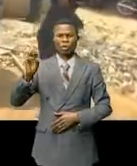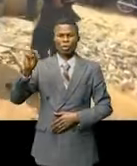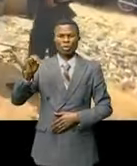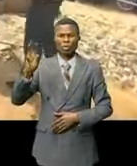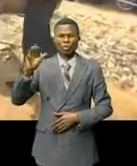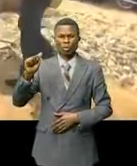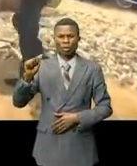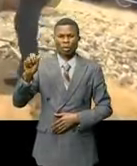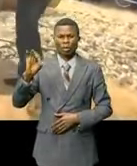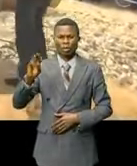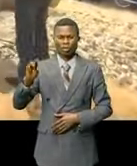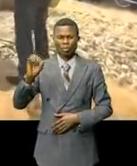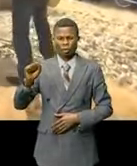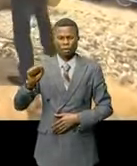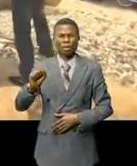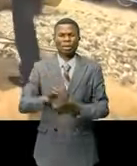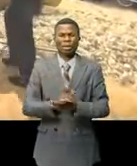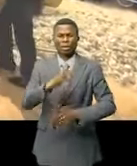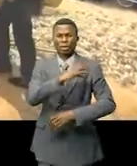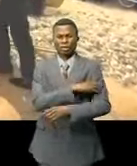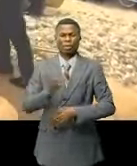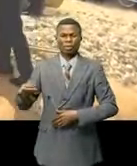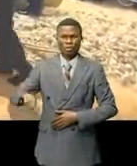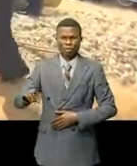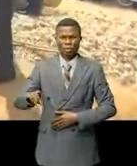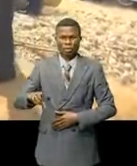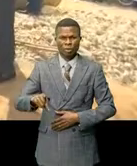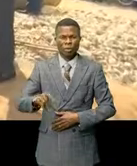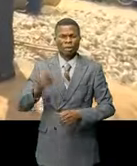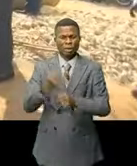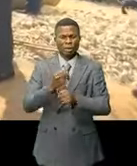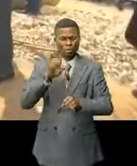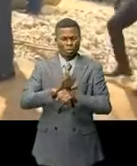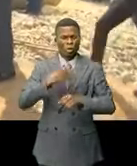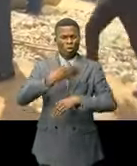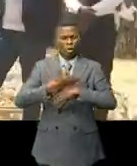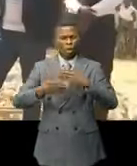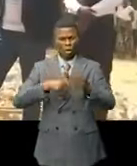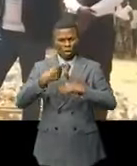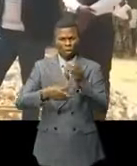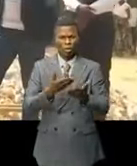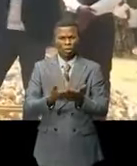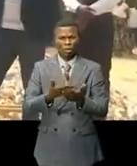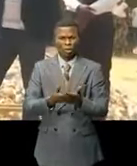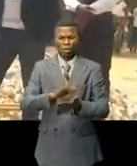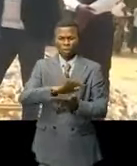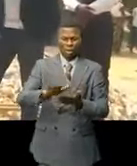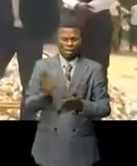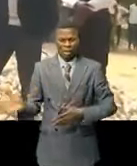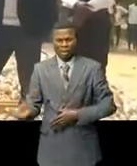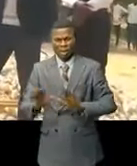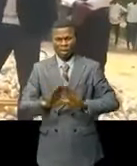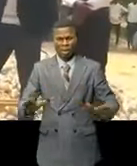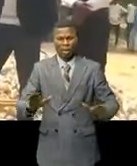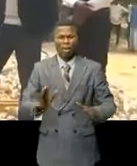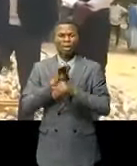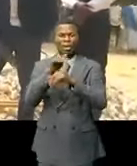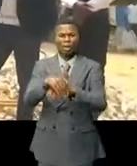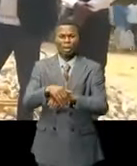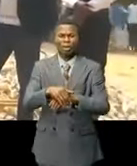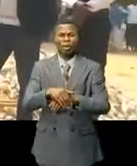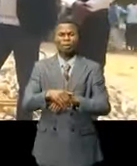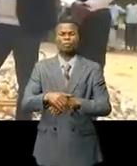de la ville de Kabinda. Les chefs-lieux de la province subissent certains travaux de construction d'ouvrages d'assainissement de ses avenues grâce à l'implication du